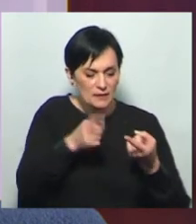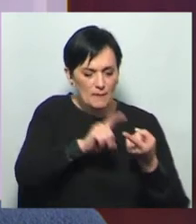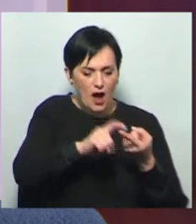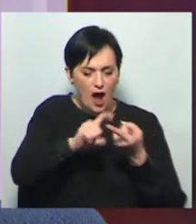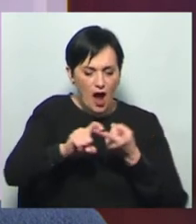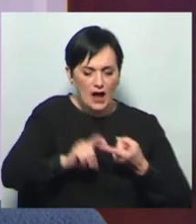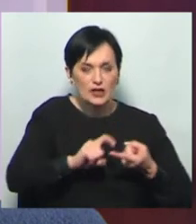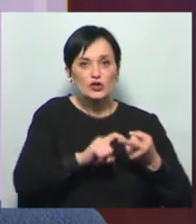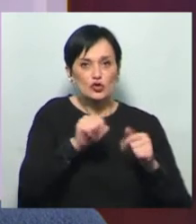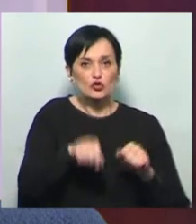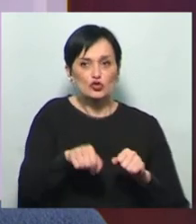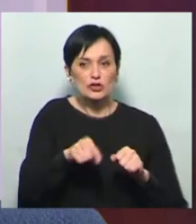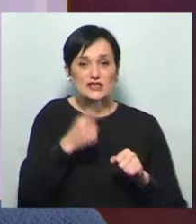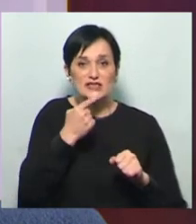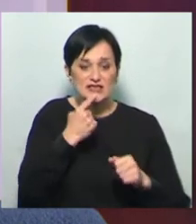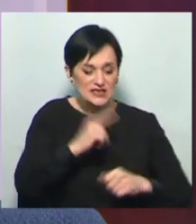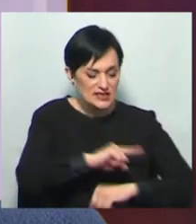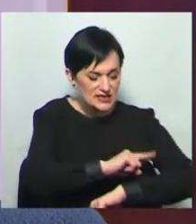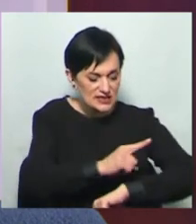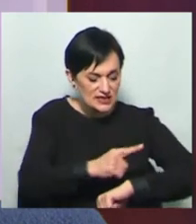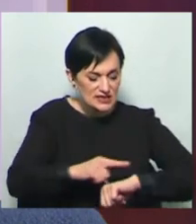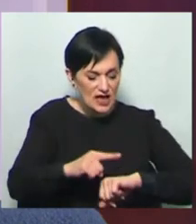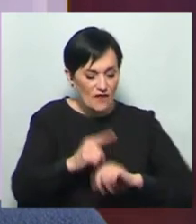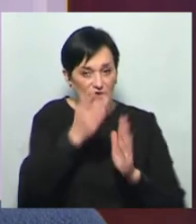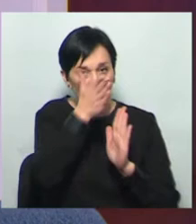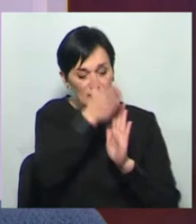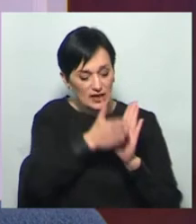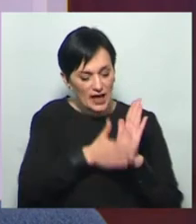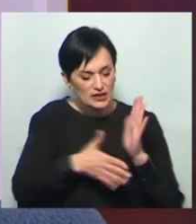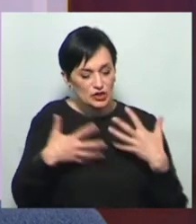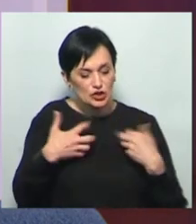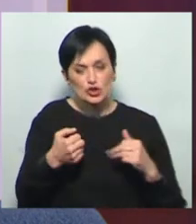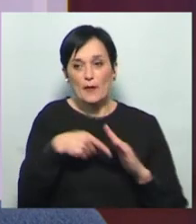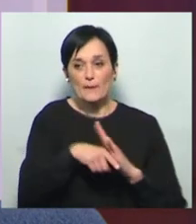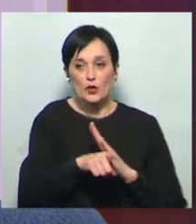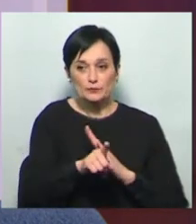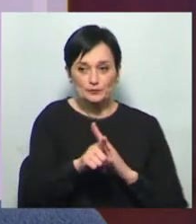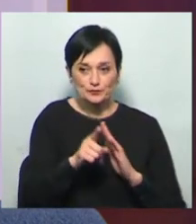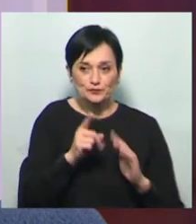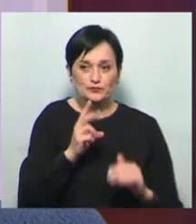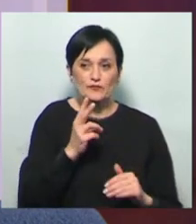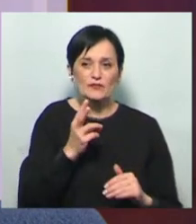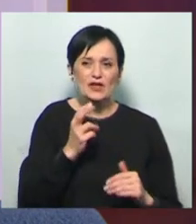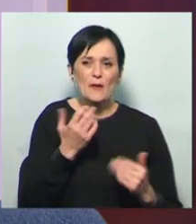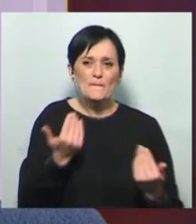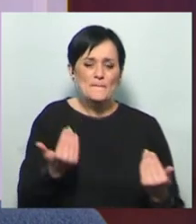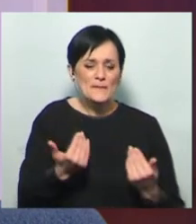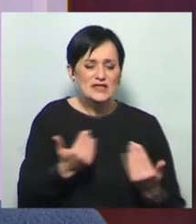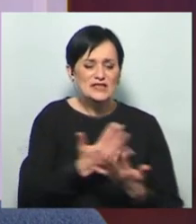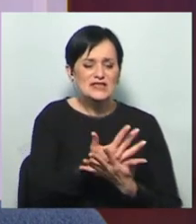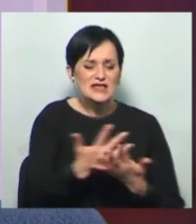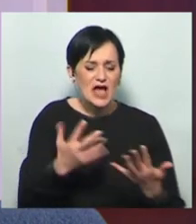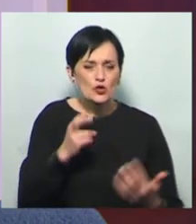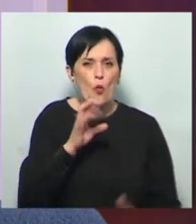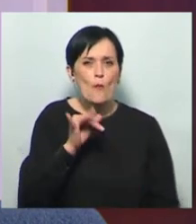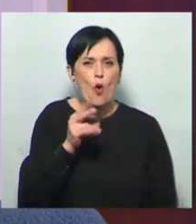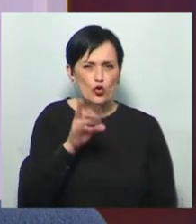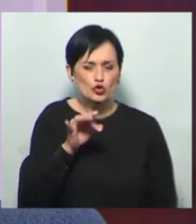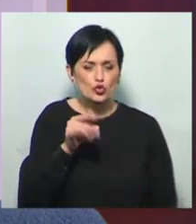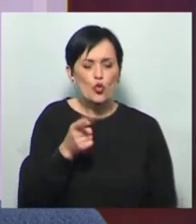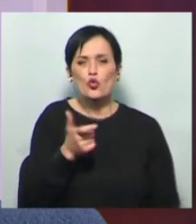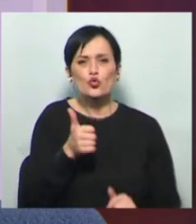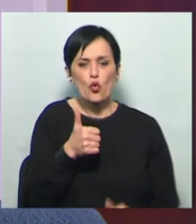იყოს საბედის წერო სისხლძარღვის კედლის ჯანმრთელობიდან გამომდინარე. მცენარეული ბოჭკო. ჩვენ გვისაუბრია მაგალითად ყაბზობის დროს,